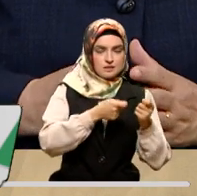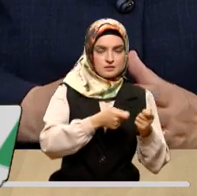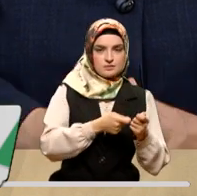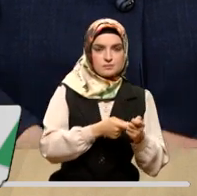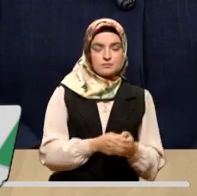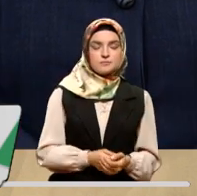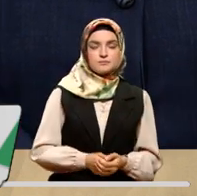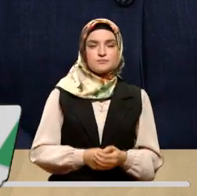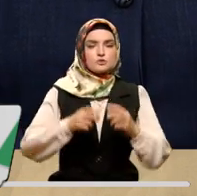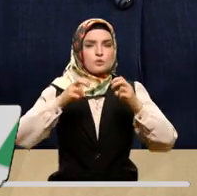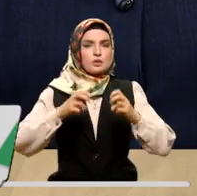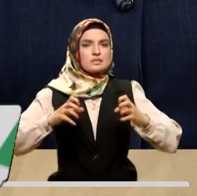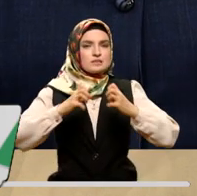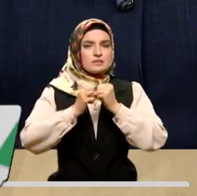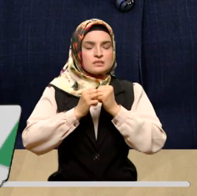böyle sıkıştırılmış,